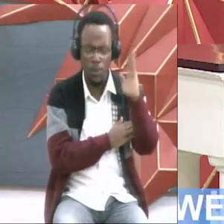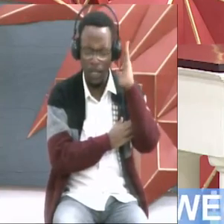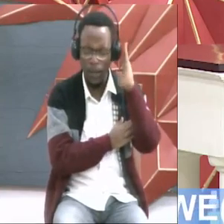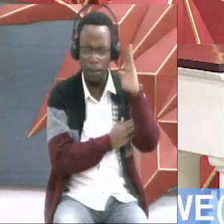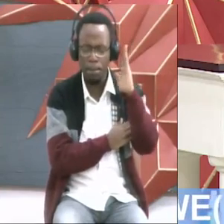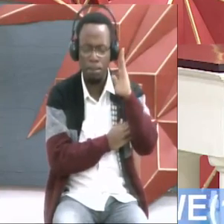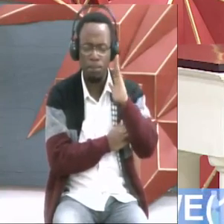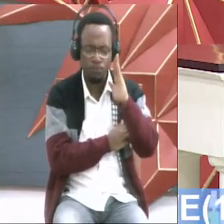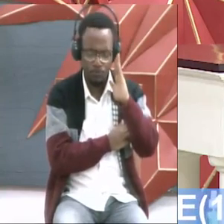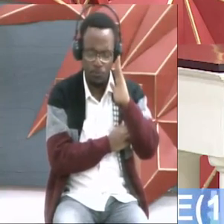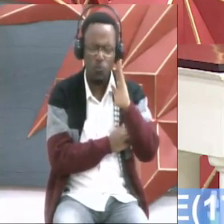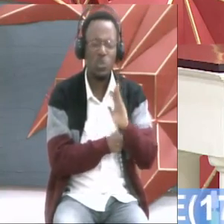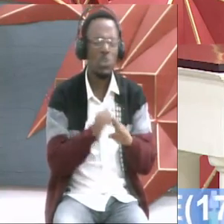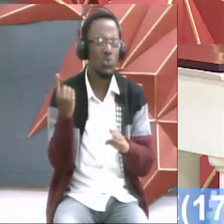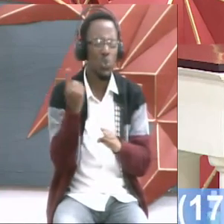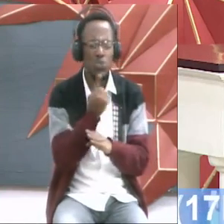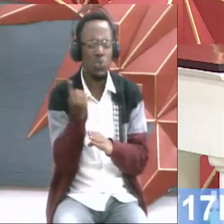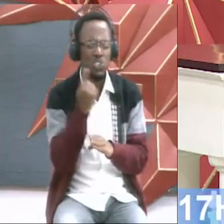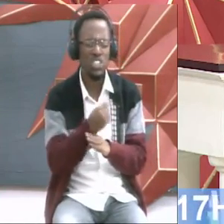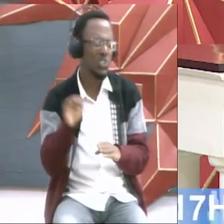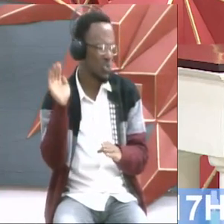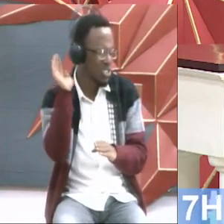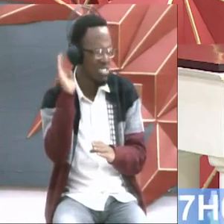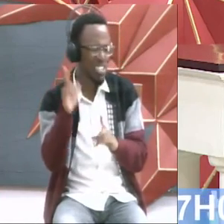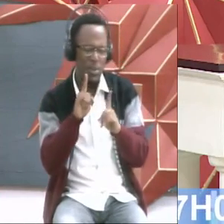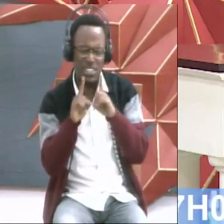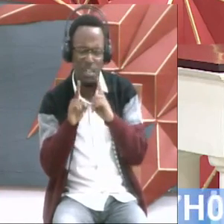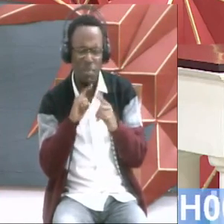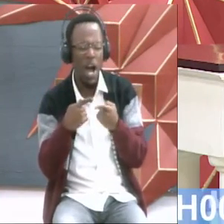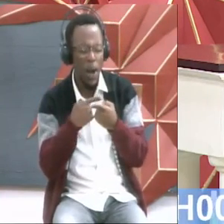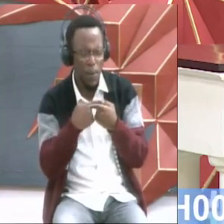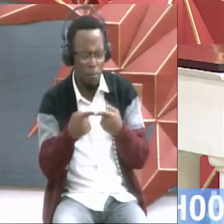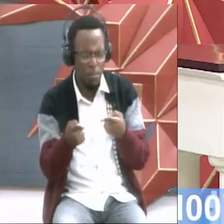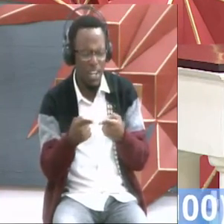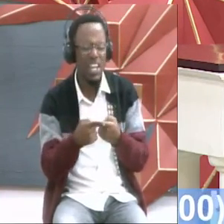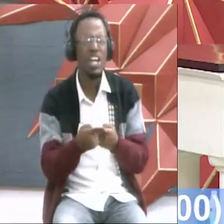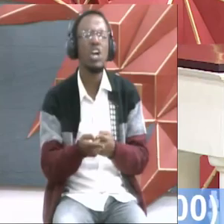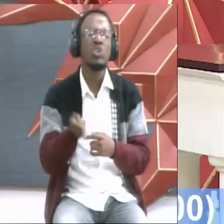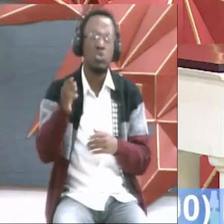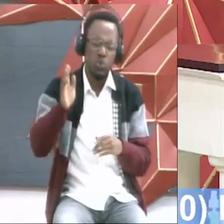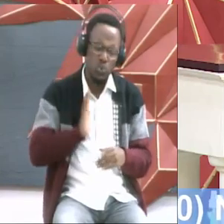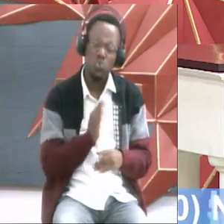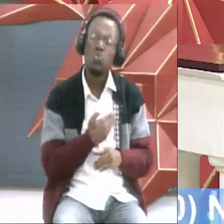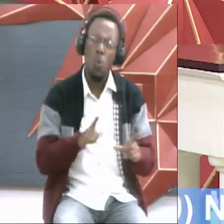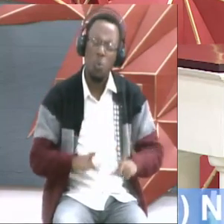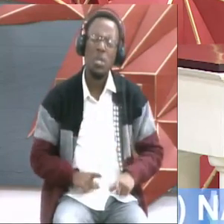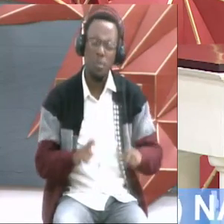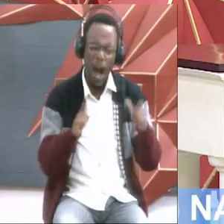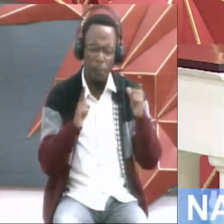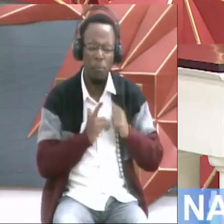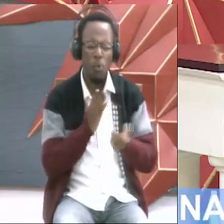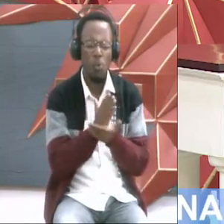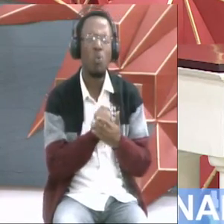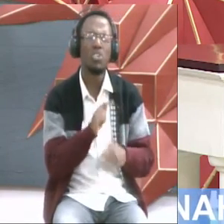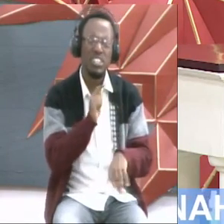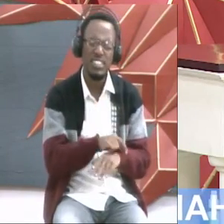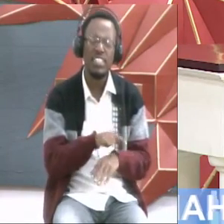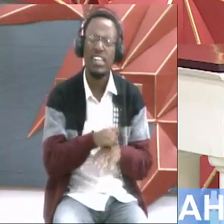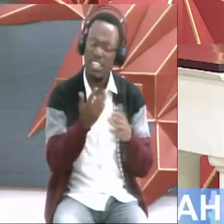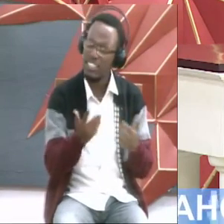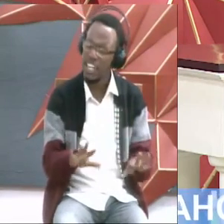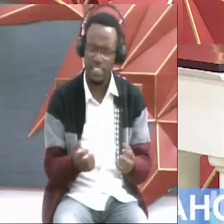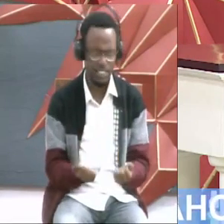ibyo tubwirwa gusa cyangwa twumva mu majambo ariko ari byo twibonamo kuko ari igihe wabigeneye mwami.